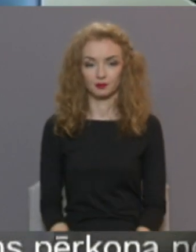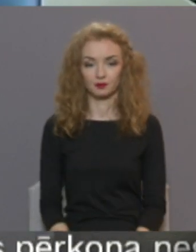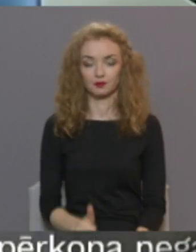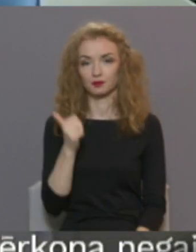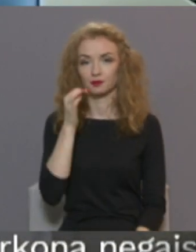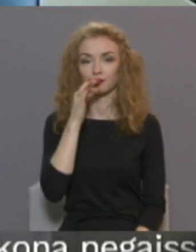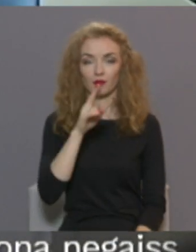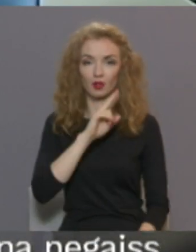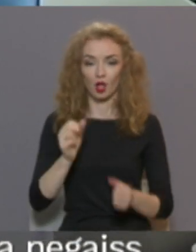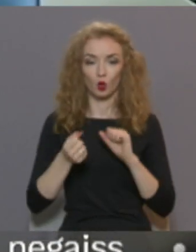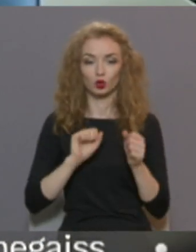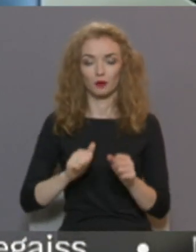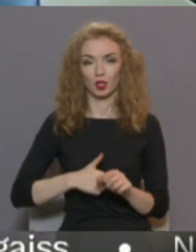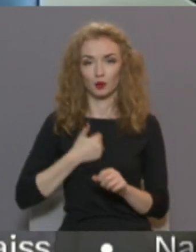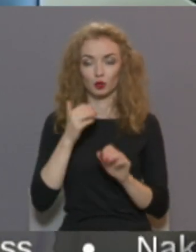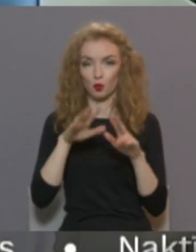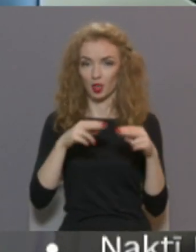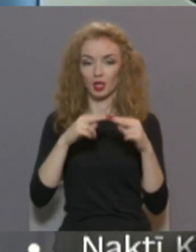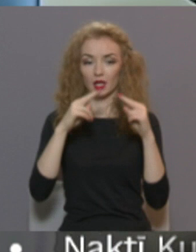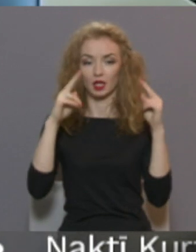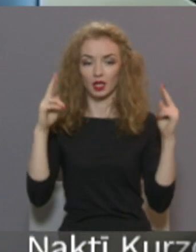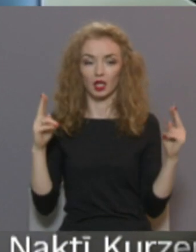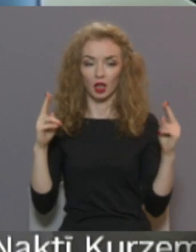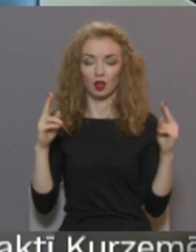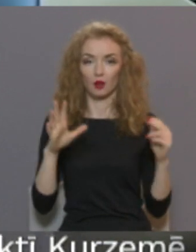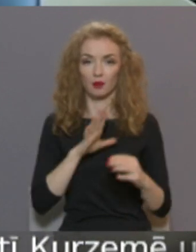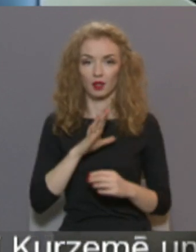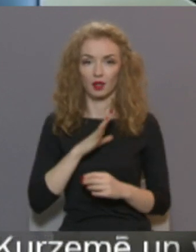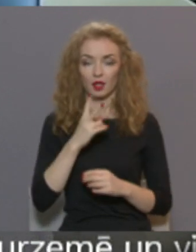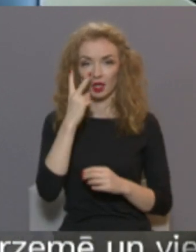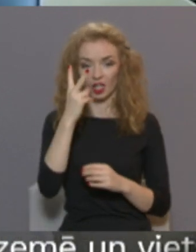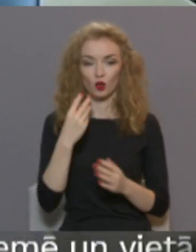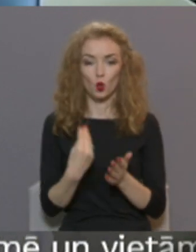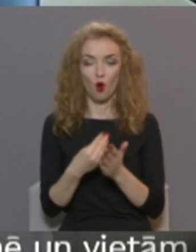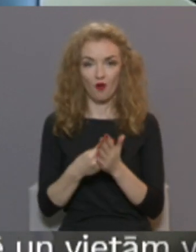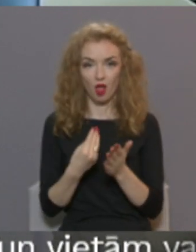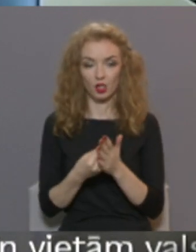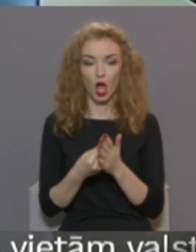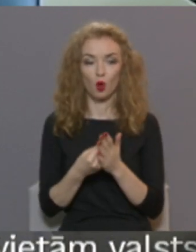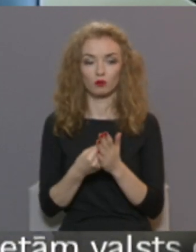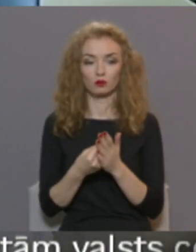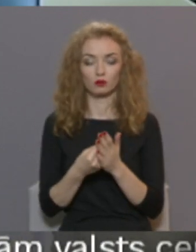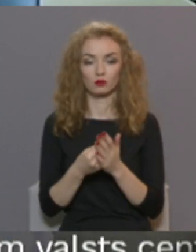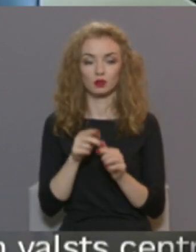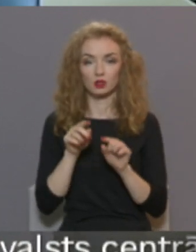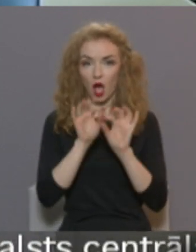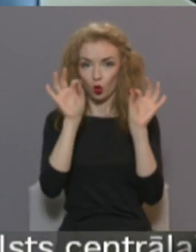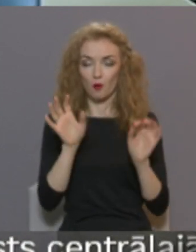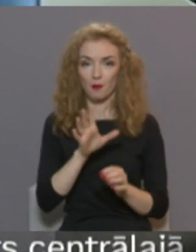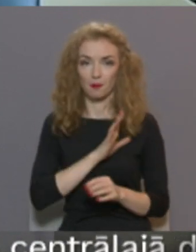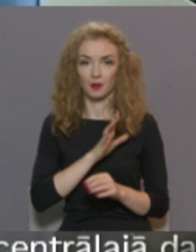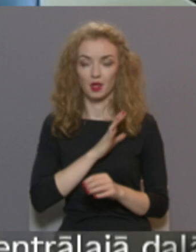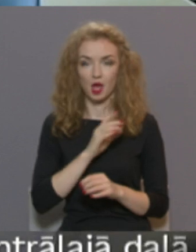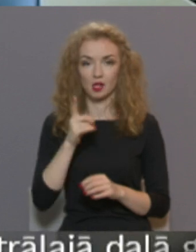Nekustamām īpašumiem par pārvada bija divi novērtējumi. Proti sākotnēji tas bija